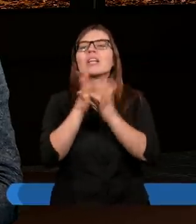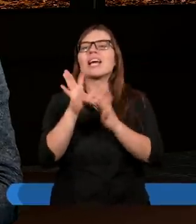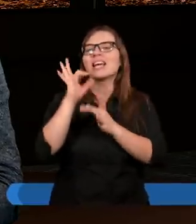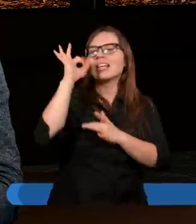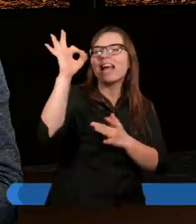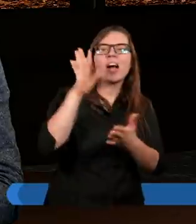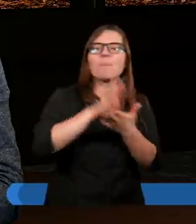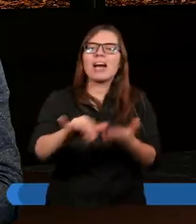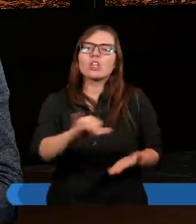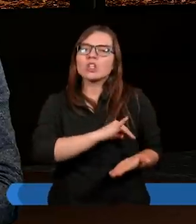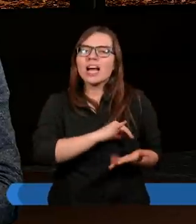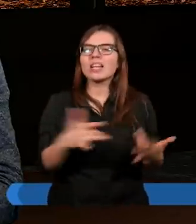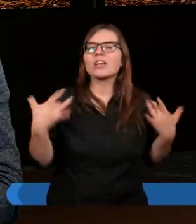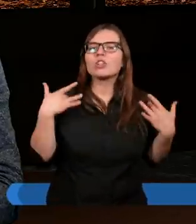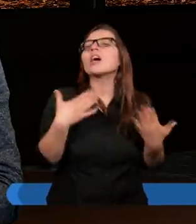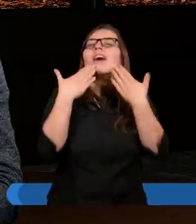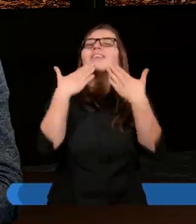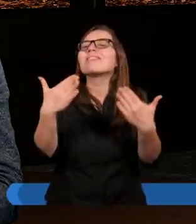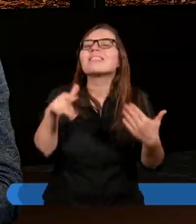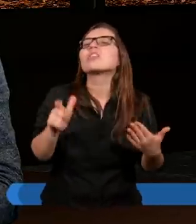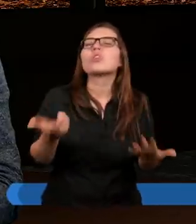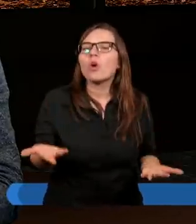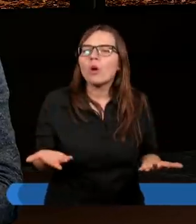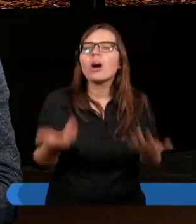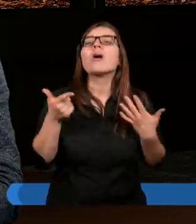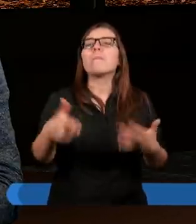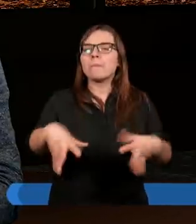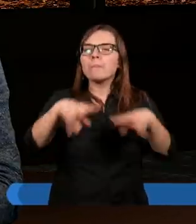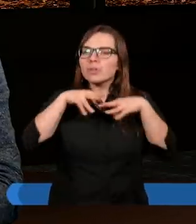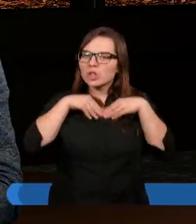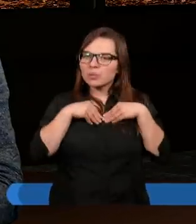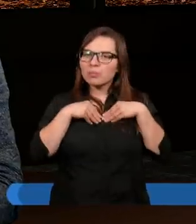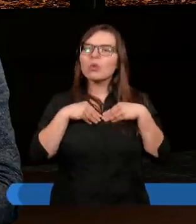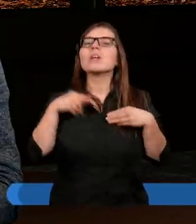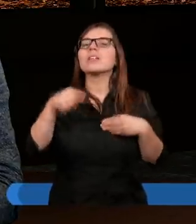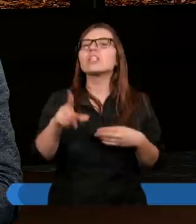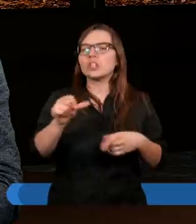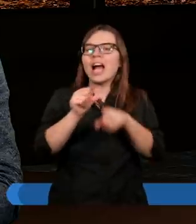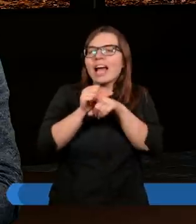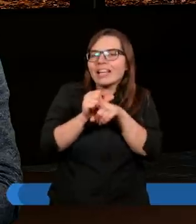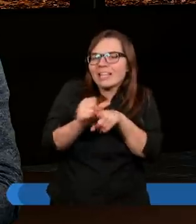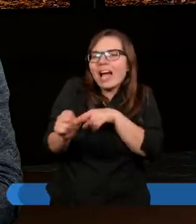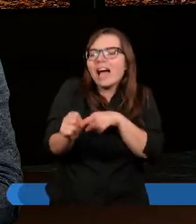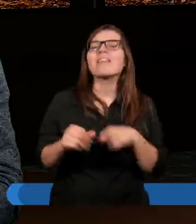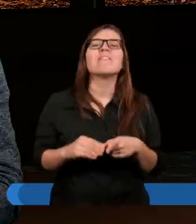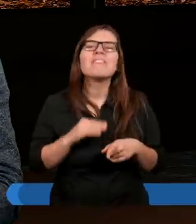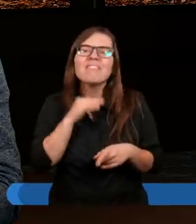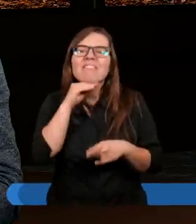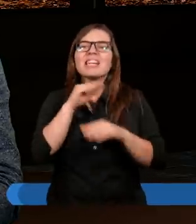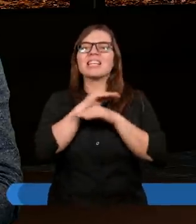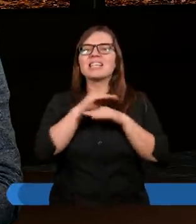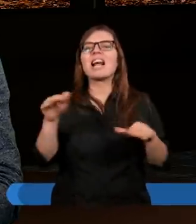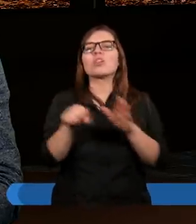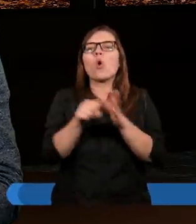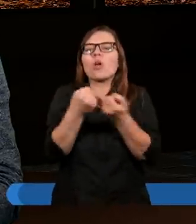bezgrzeszne życie i dzięki temu, jeżeli przyjmujemy, to jest wystarczające